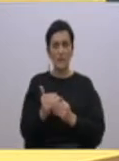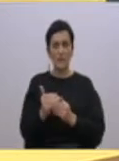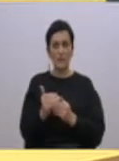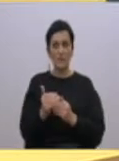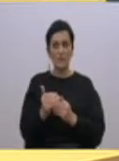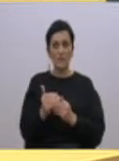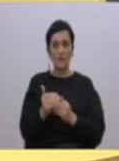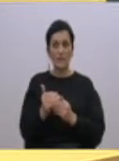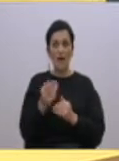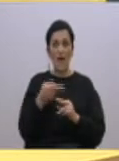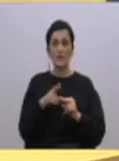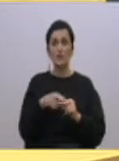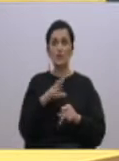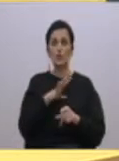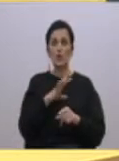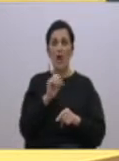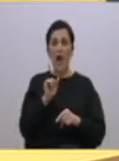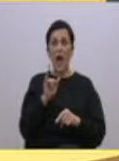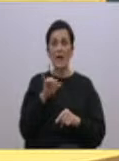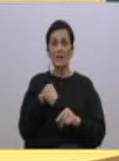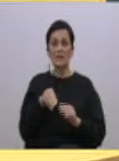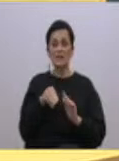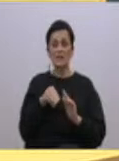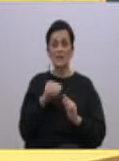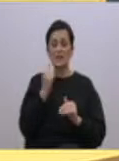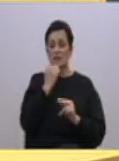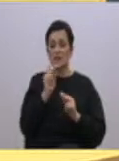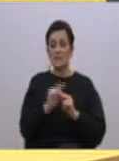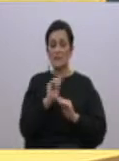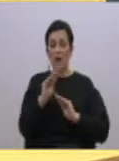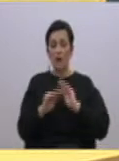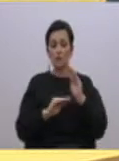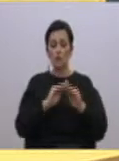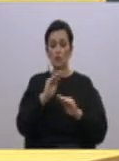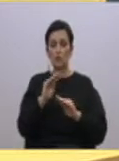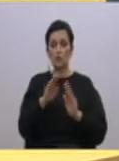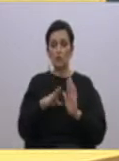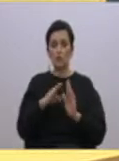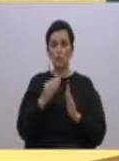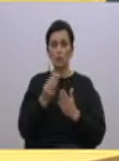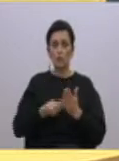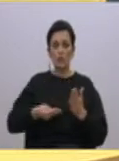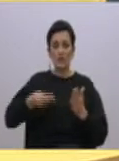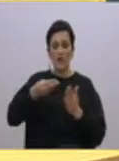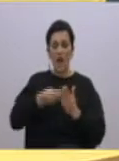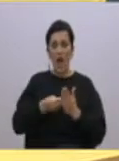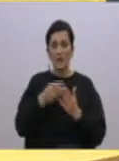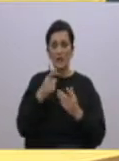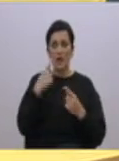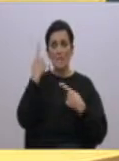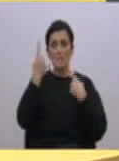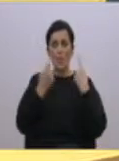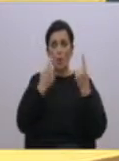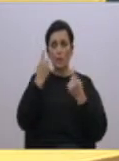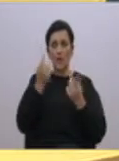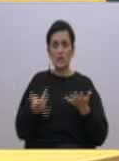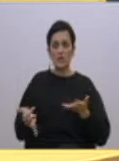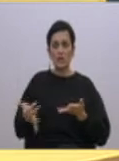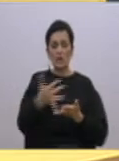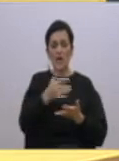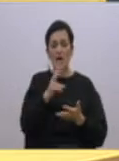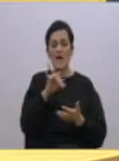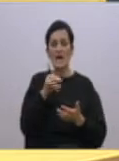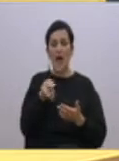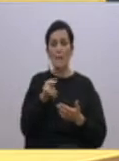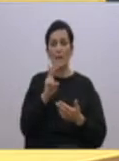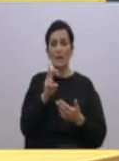კერძოდ, ეს იყო IT ინფრასტრუქტურის განახლება, მონაცემთა შეგროვების კაპი მეთოდის ფართო დანერგვა, რეგიონულ